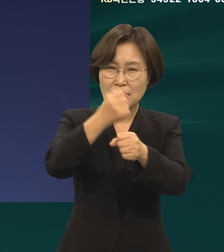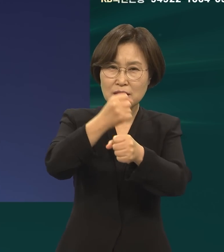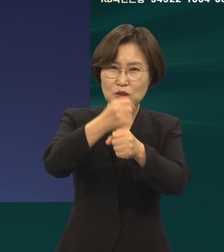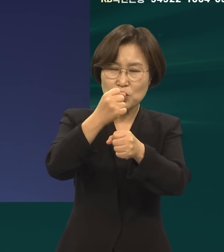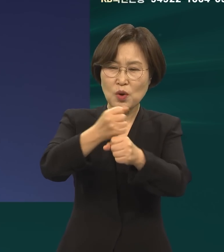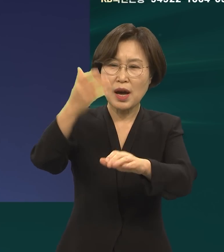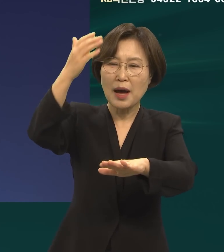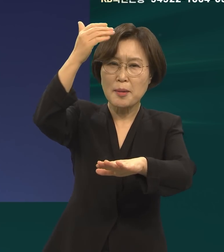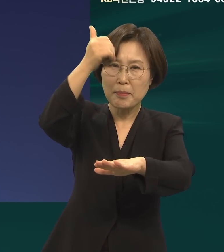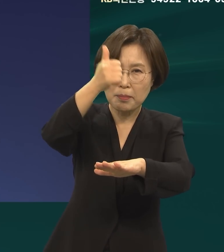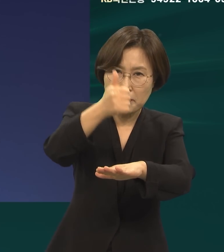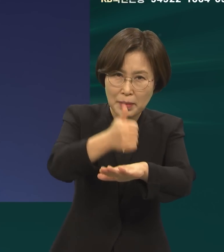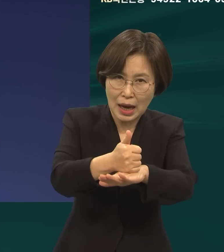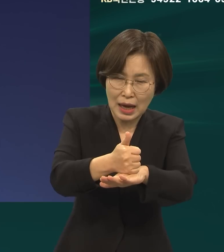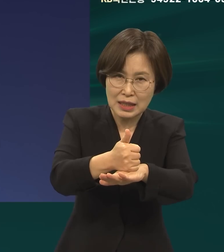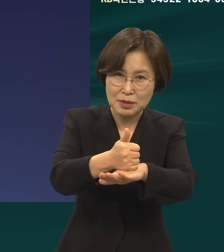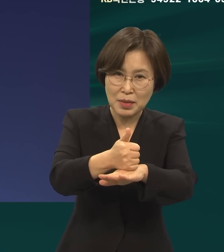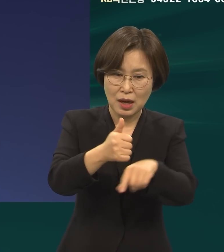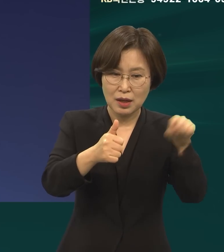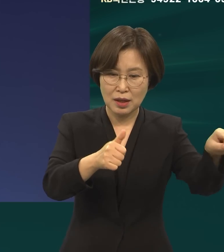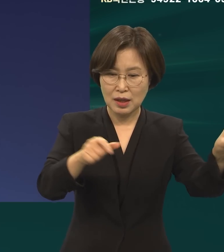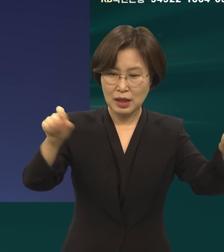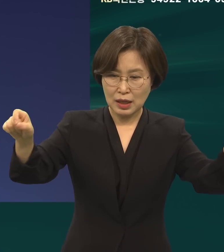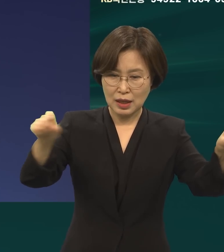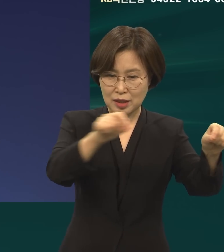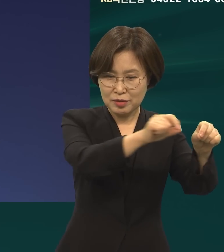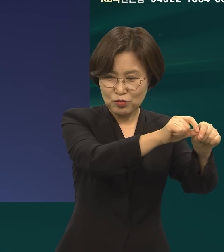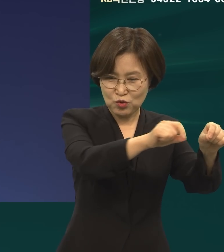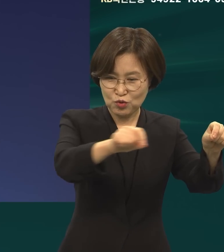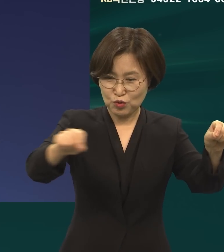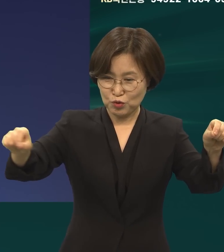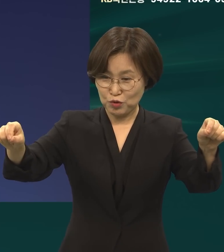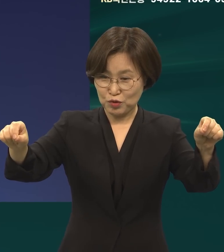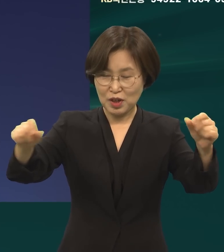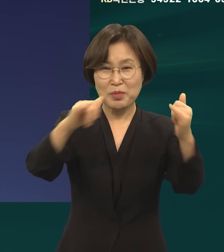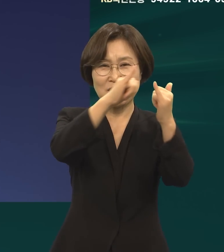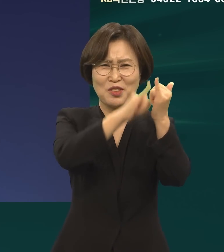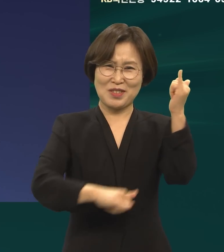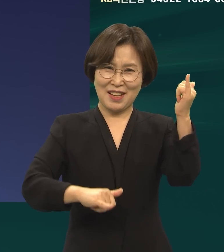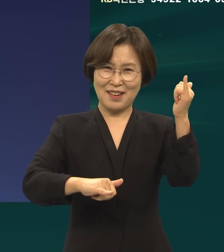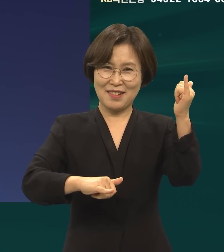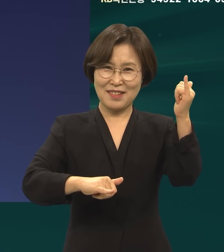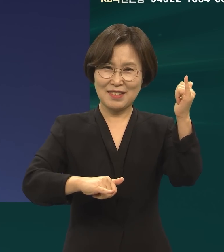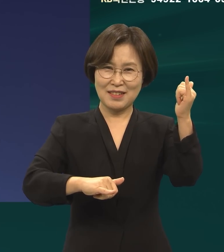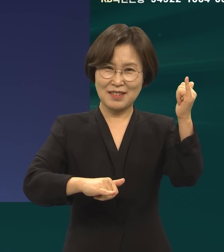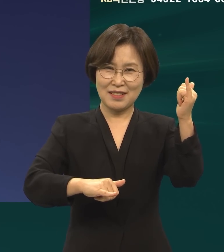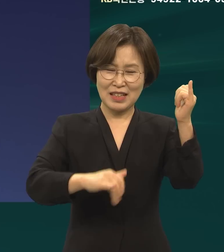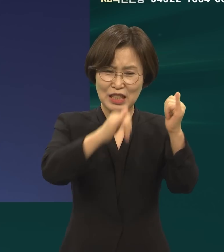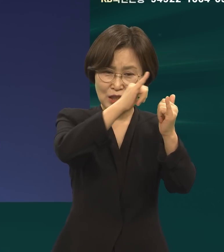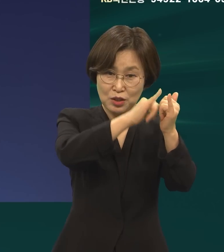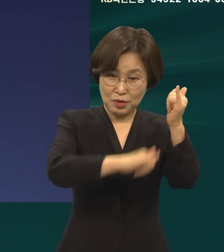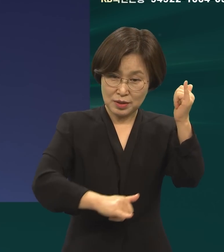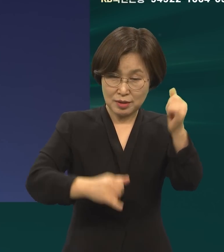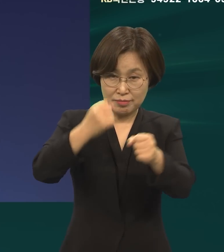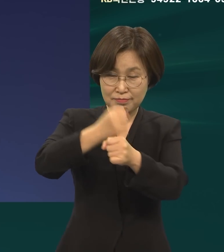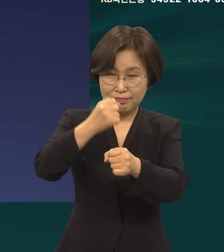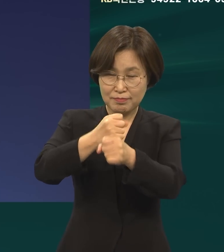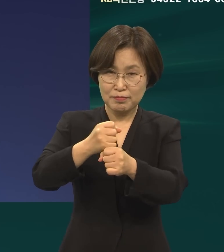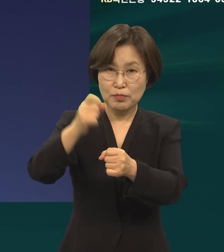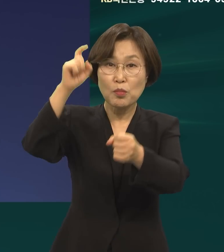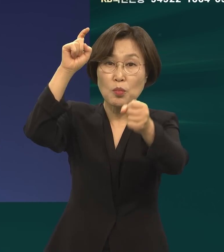종말이라고 하는 시간을 줄로 그으면 역사라고 하는 것이 됩니다. 그 역사를 창조하신 목적이 뭔지